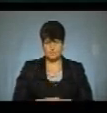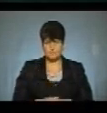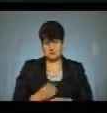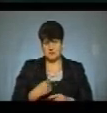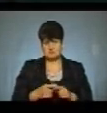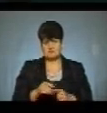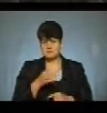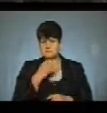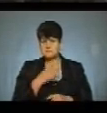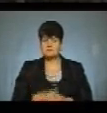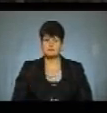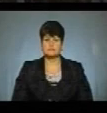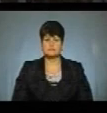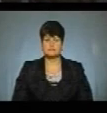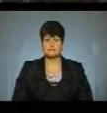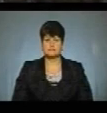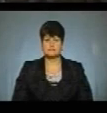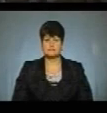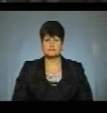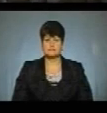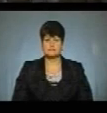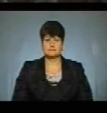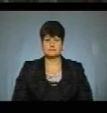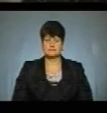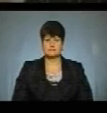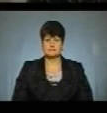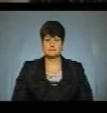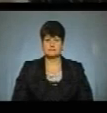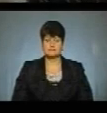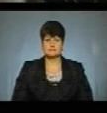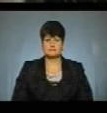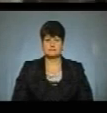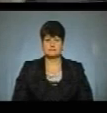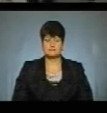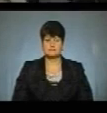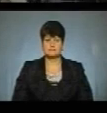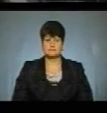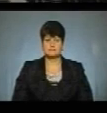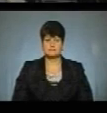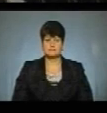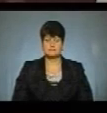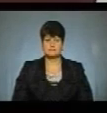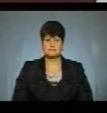це сподобалось. Світлана Лазорик, Володимир Заболотний. Новини на Суспільному. Тернопіль.